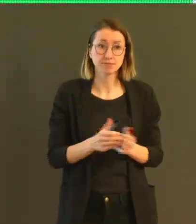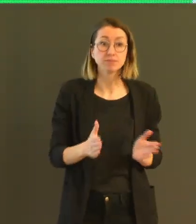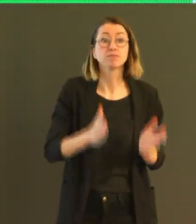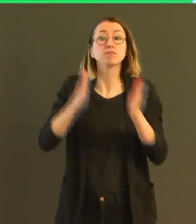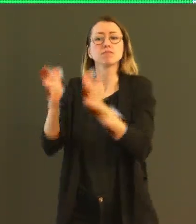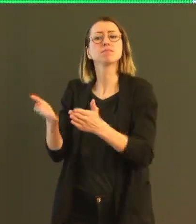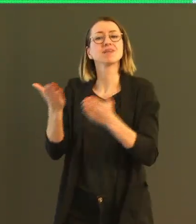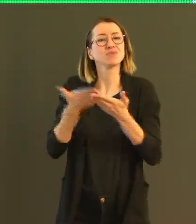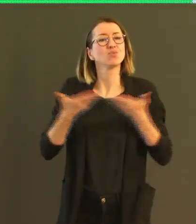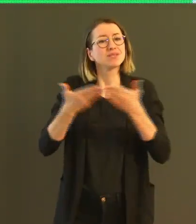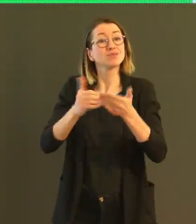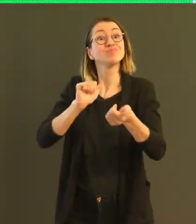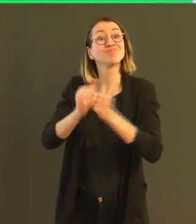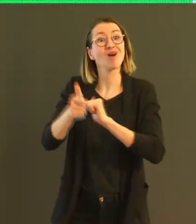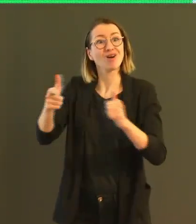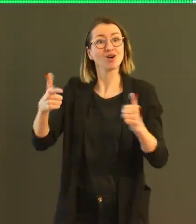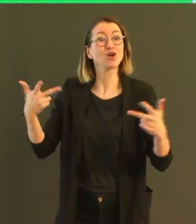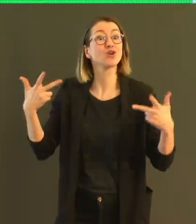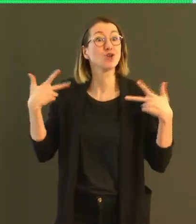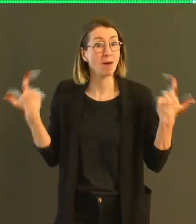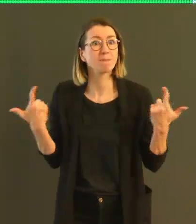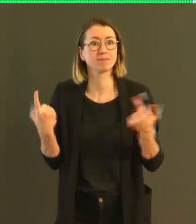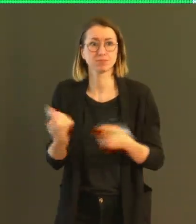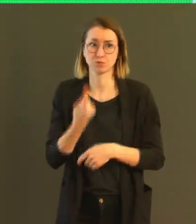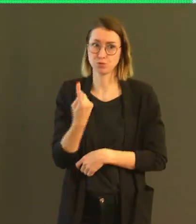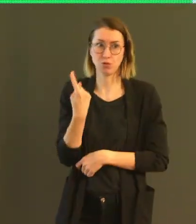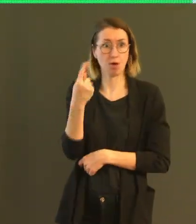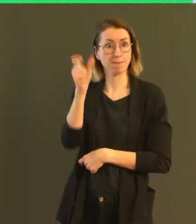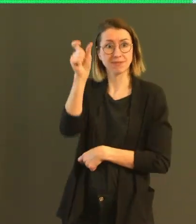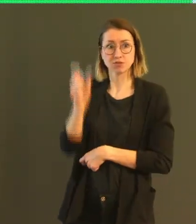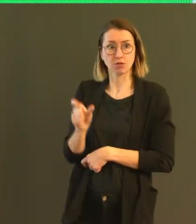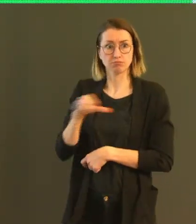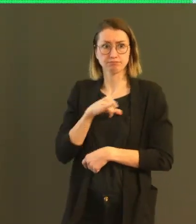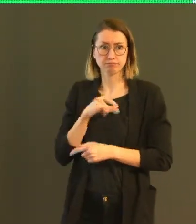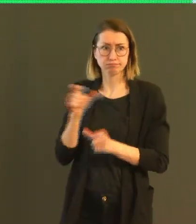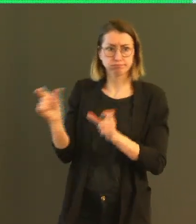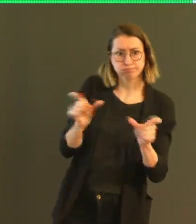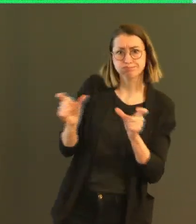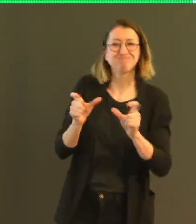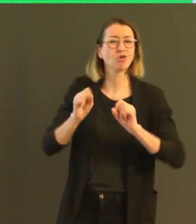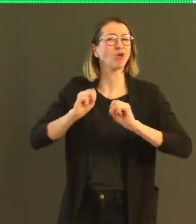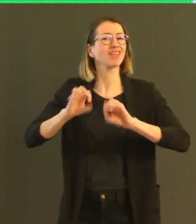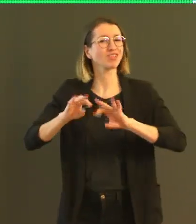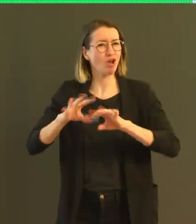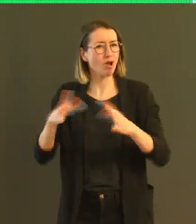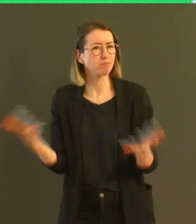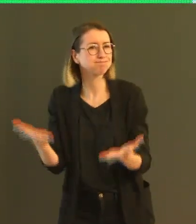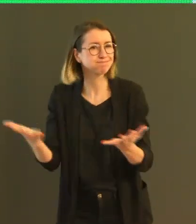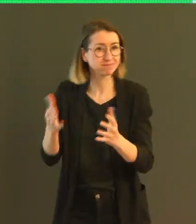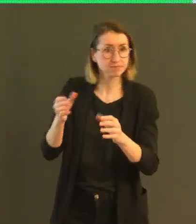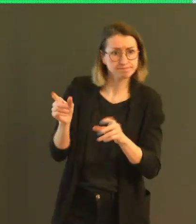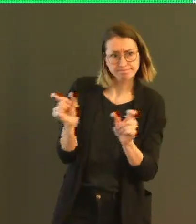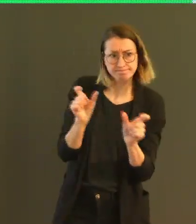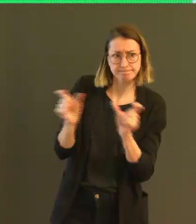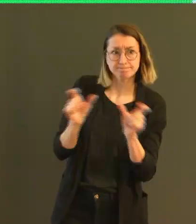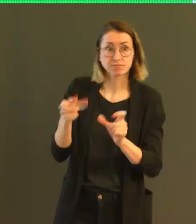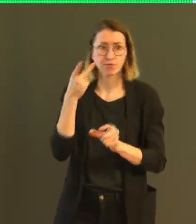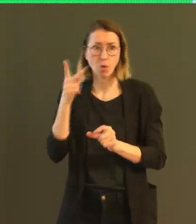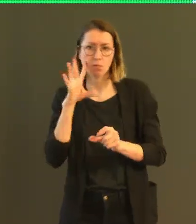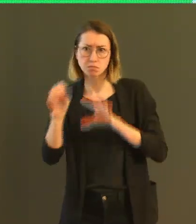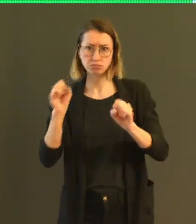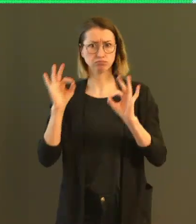fonction de la présence d'un entraîneur de quelqu'un qui sera là pour que les règles du jeu si on peut dire la distanciation soit